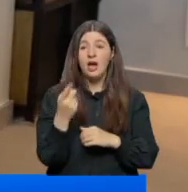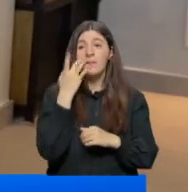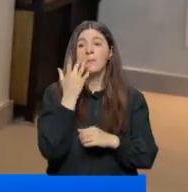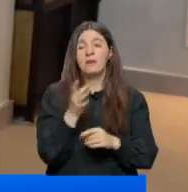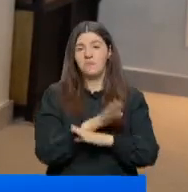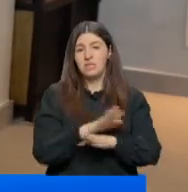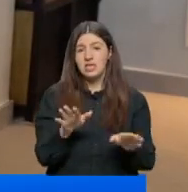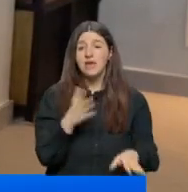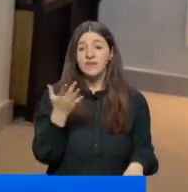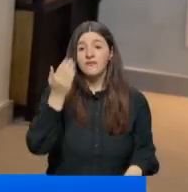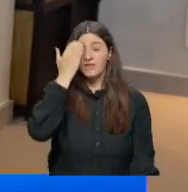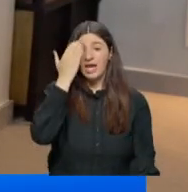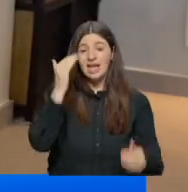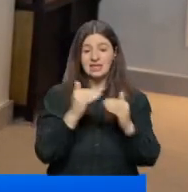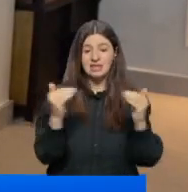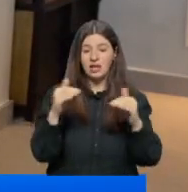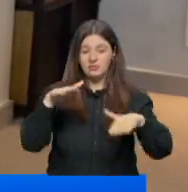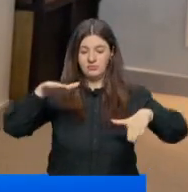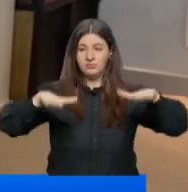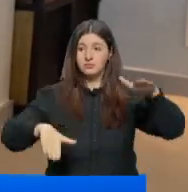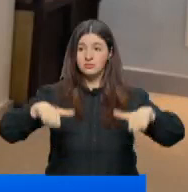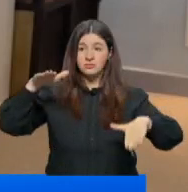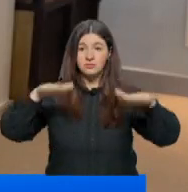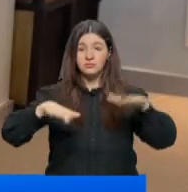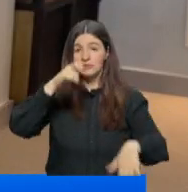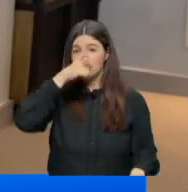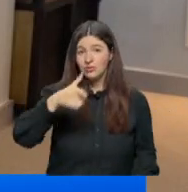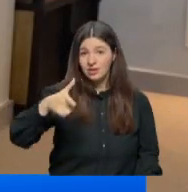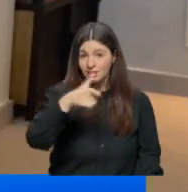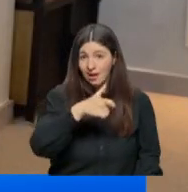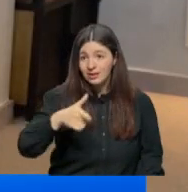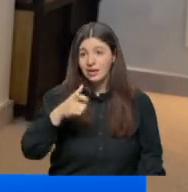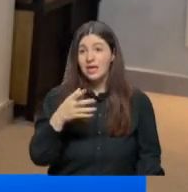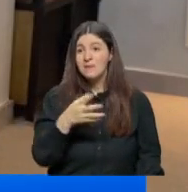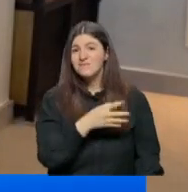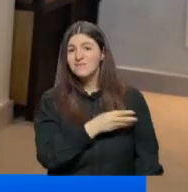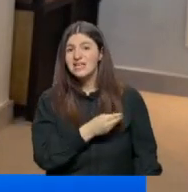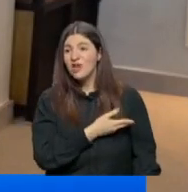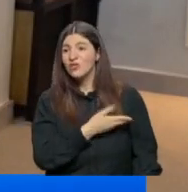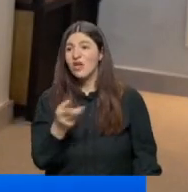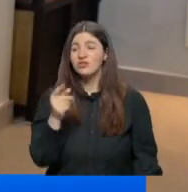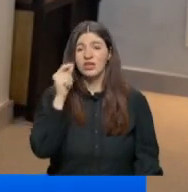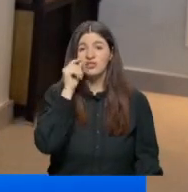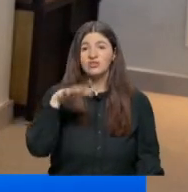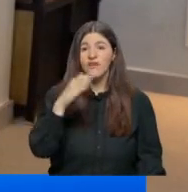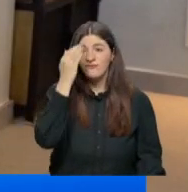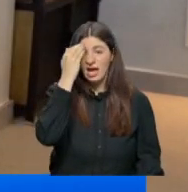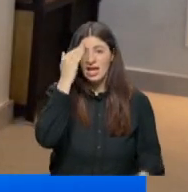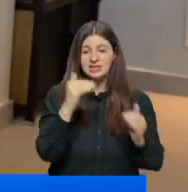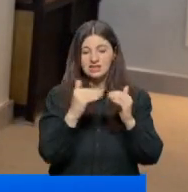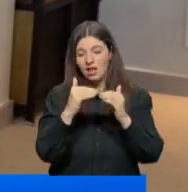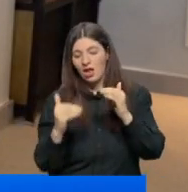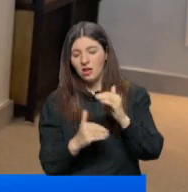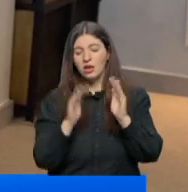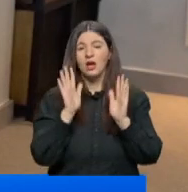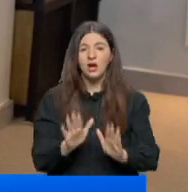Gelirleri yoksulluk sınırıyla kıyasladığımızda ülkemizde milyonlarca kişinin yoksulluk sınırının